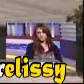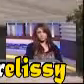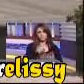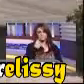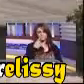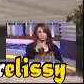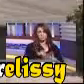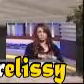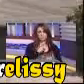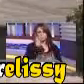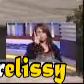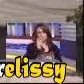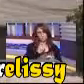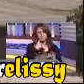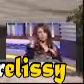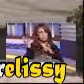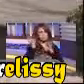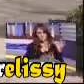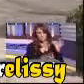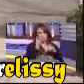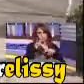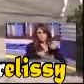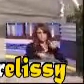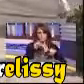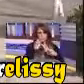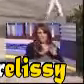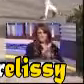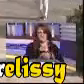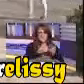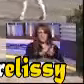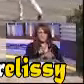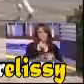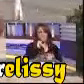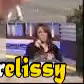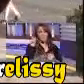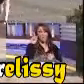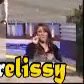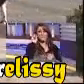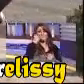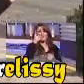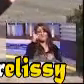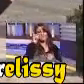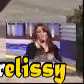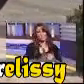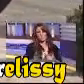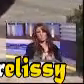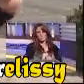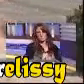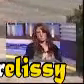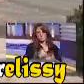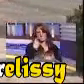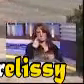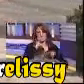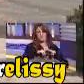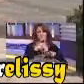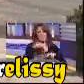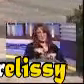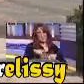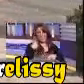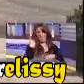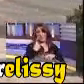غداة ليلة من المناوشات والاشتباكات التي شهدتها مدينة المنصورة، ها هي حركة الحياة تعود